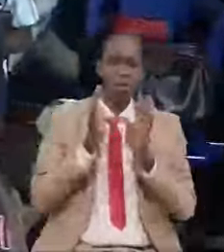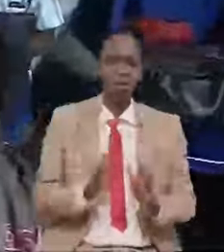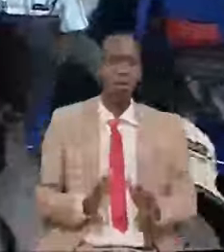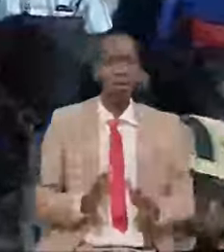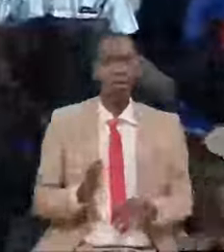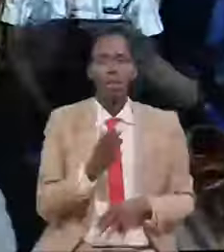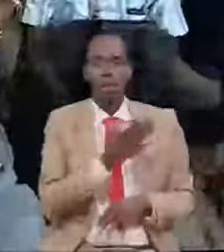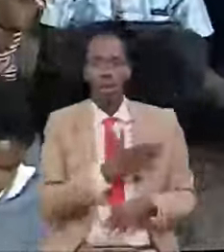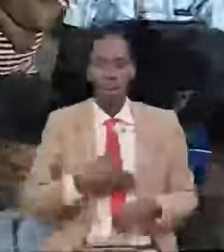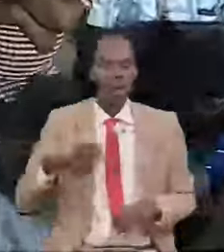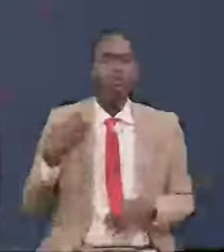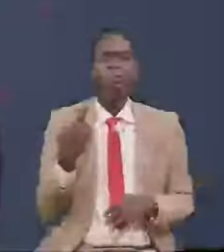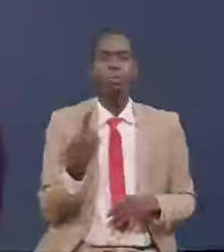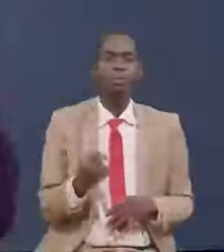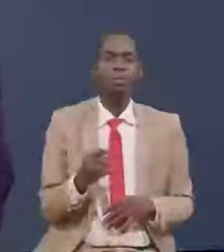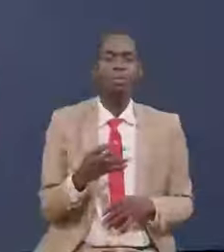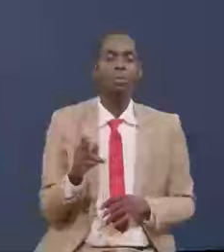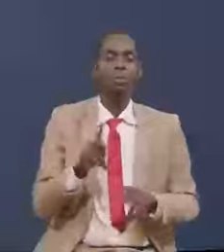Je fais partie de son peuple déjà.